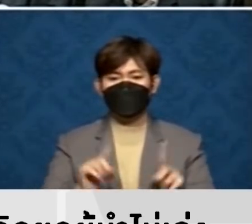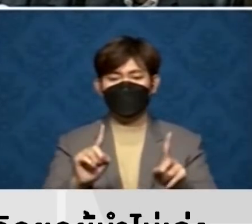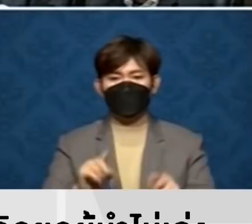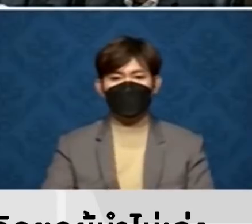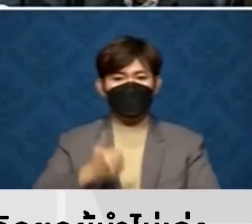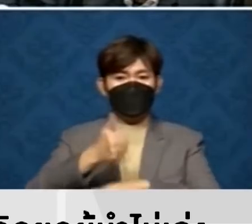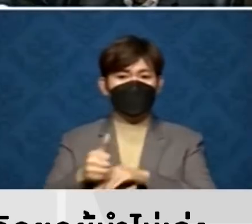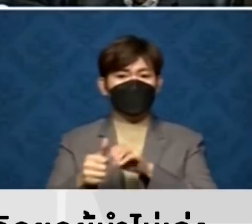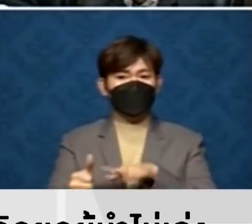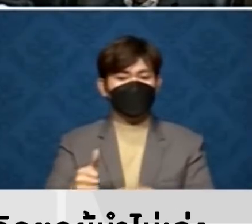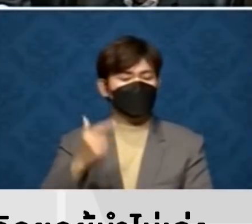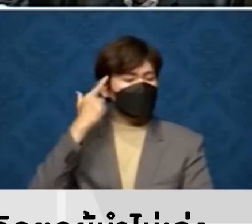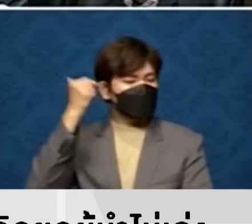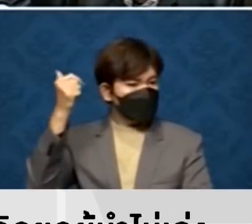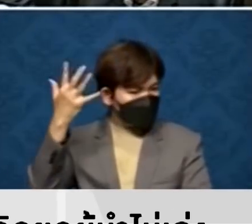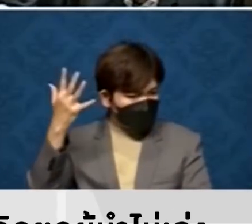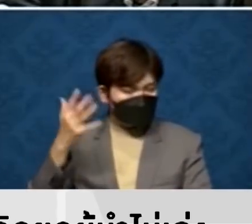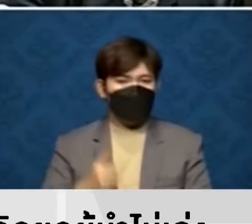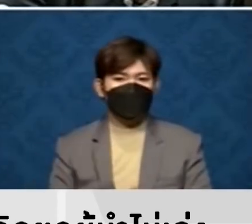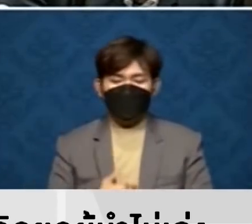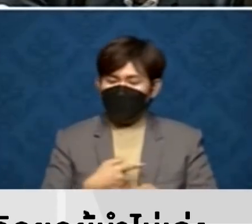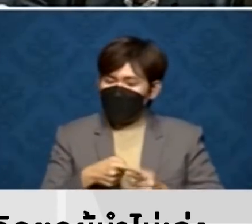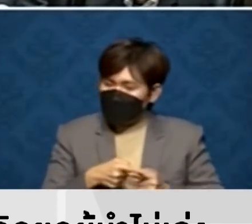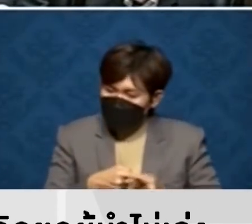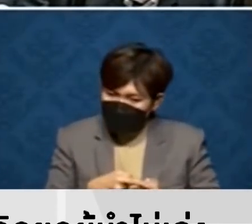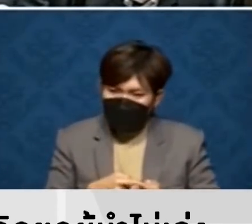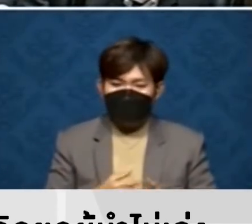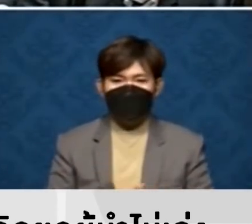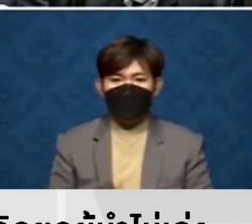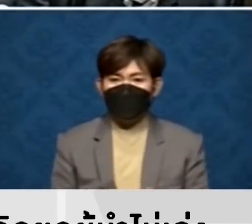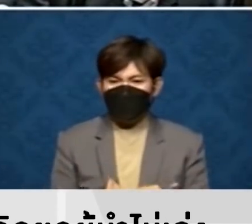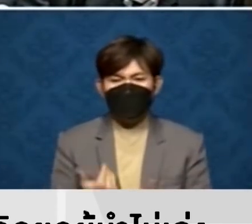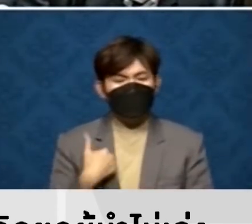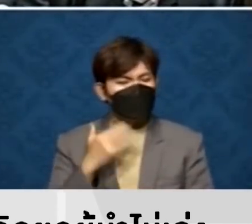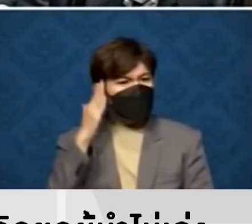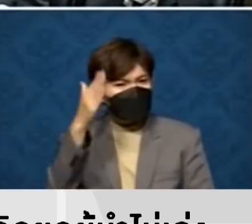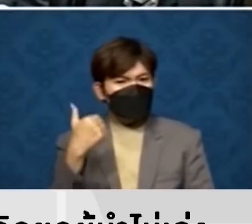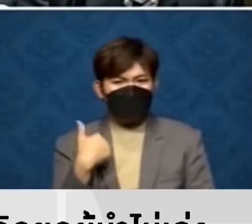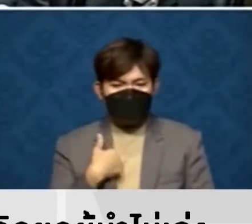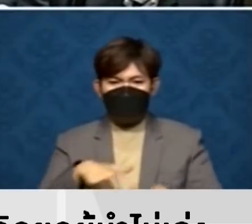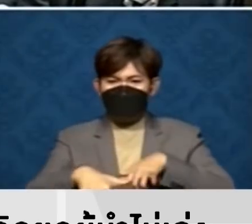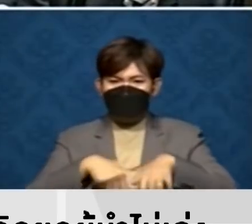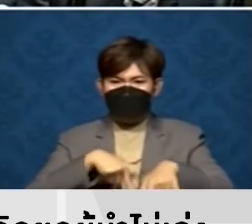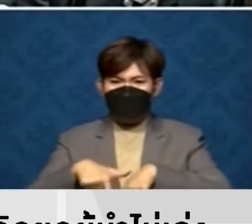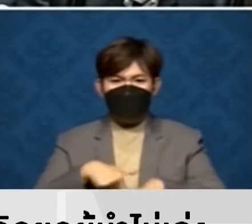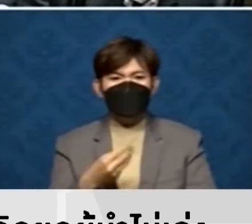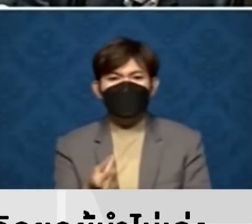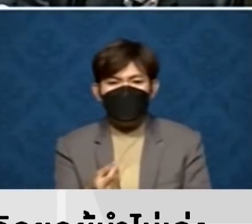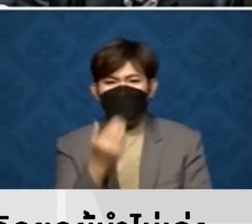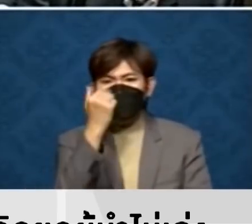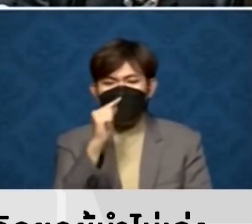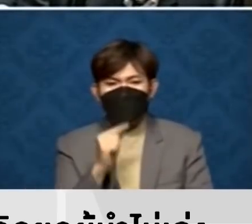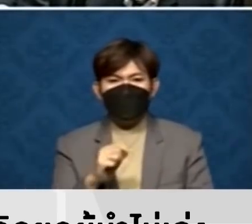ของผู้นำนี่คือความเจ็บปวดที่สุดค่ะแล้วต้องมีกี่ชีวิตที่ต้องสังเวยให้กับการบริหาร